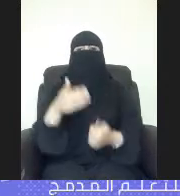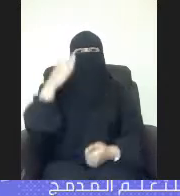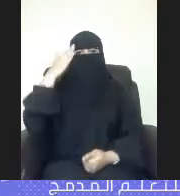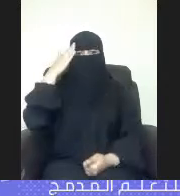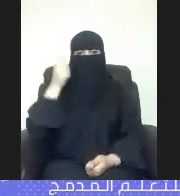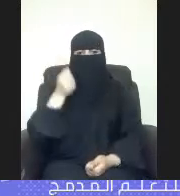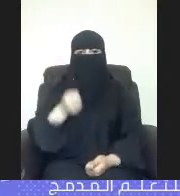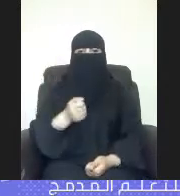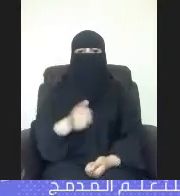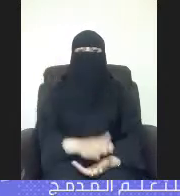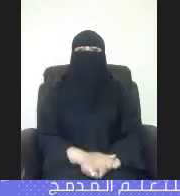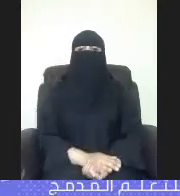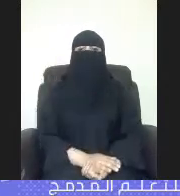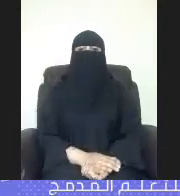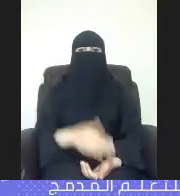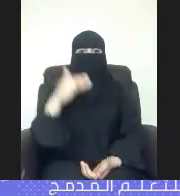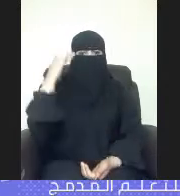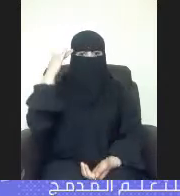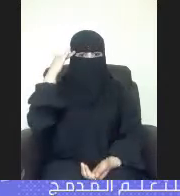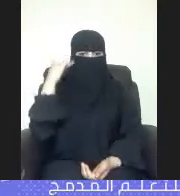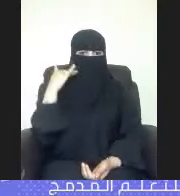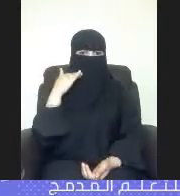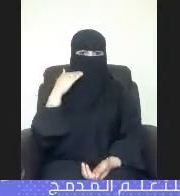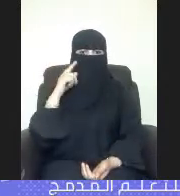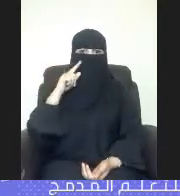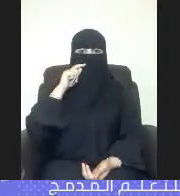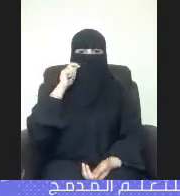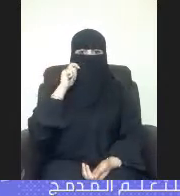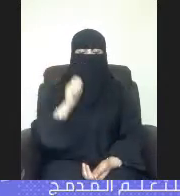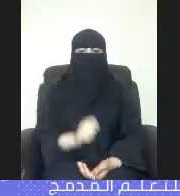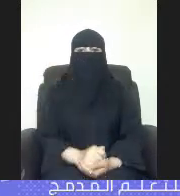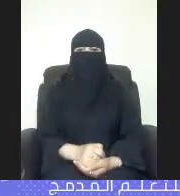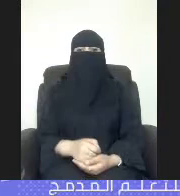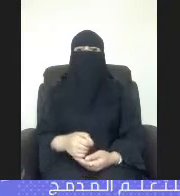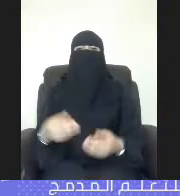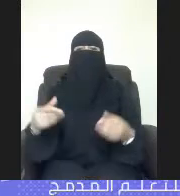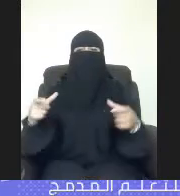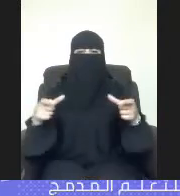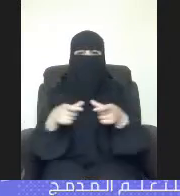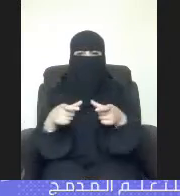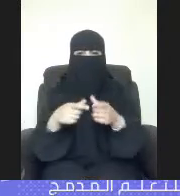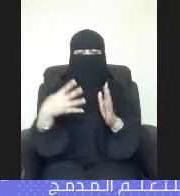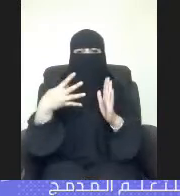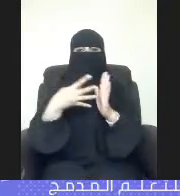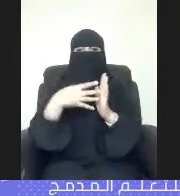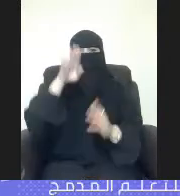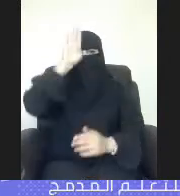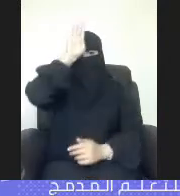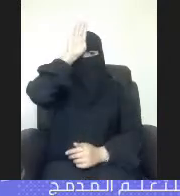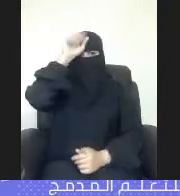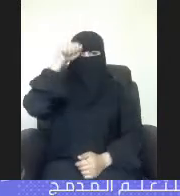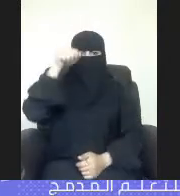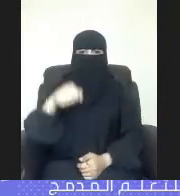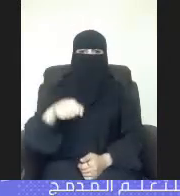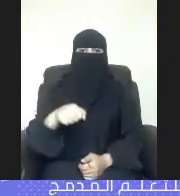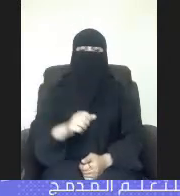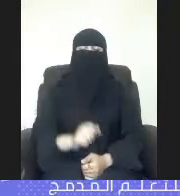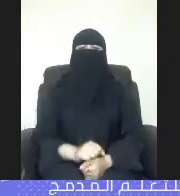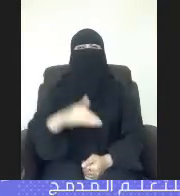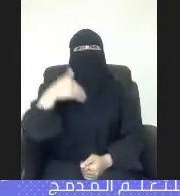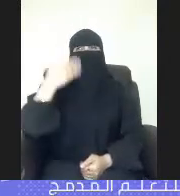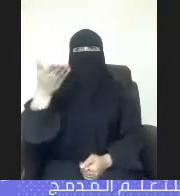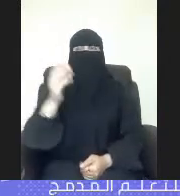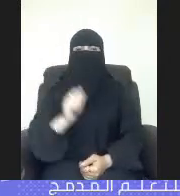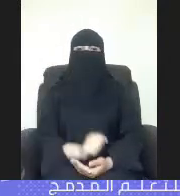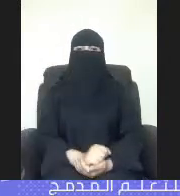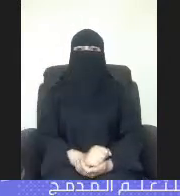والأخوات من داخل جامعة الملك خالد وخارجها، من أعضاء هيئة التدريس وعضوات